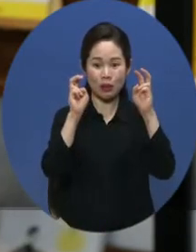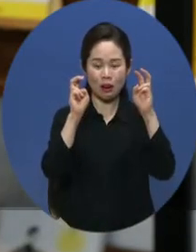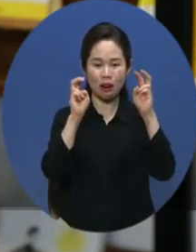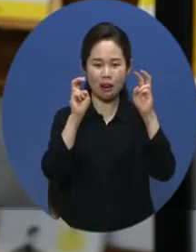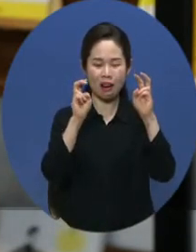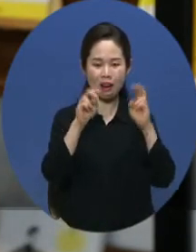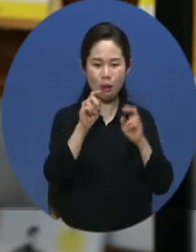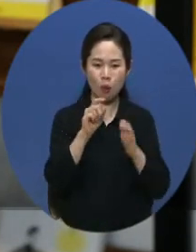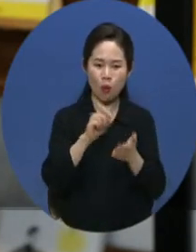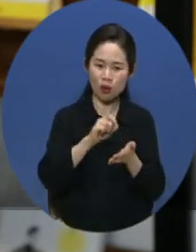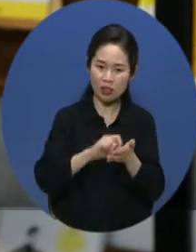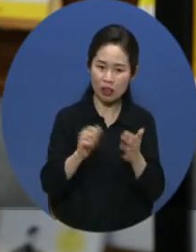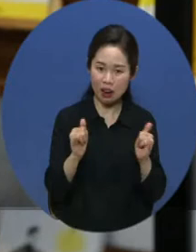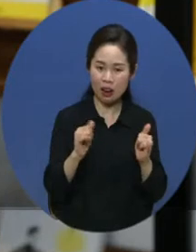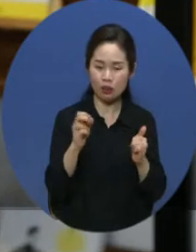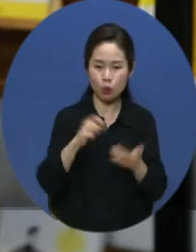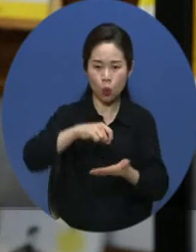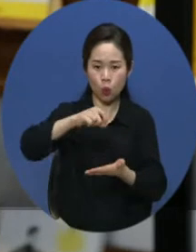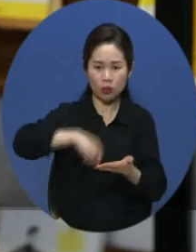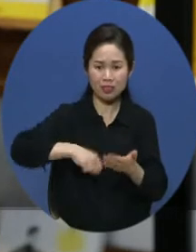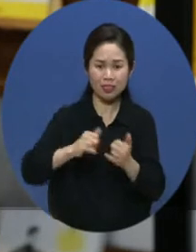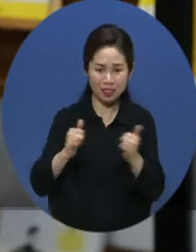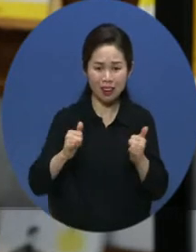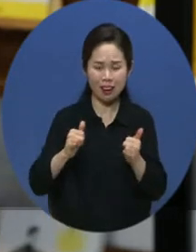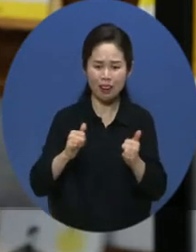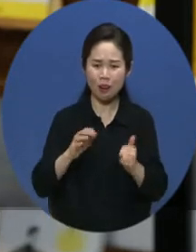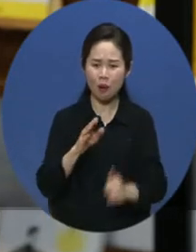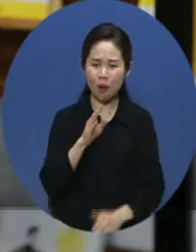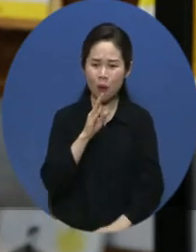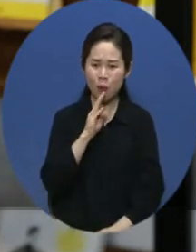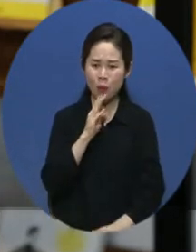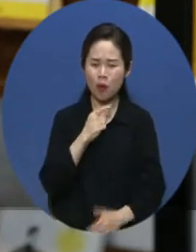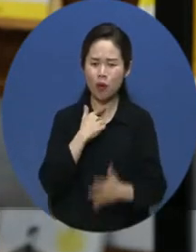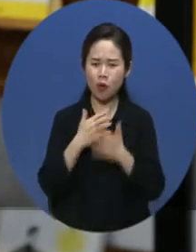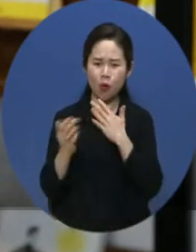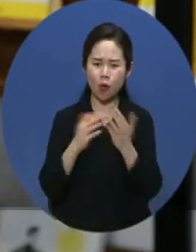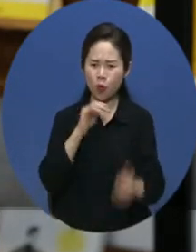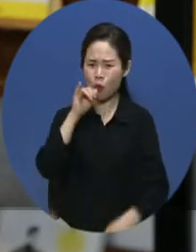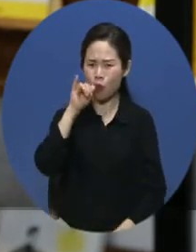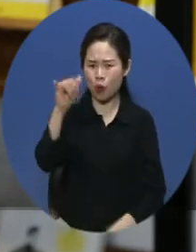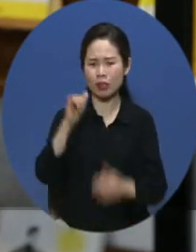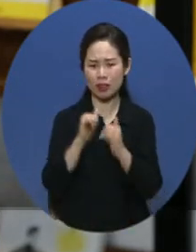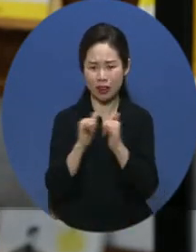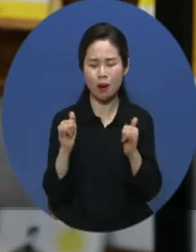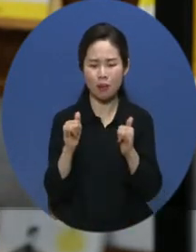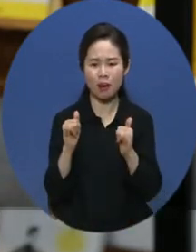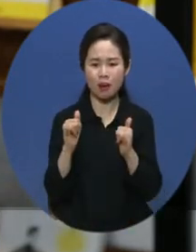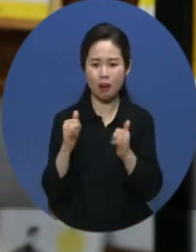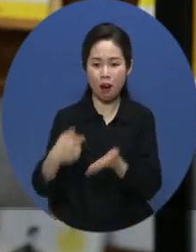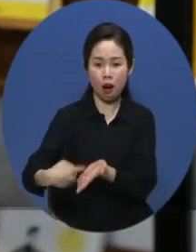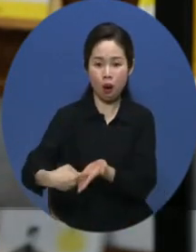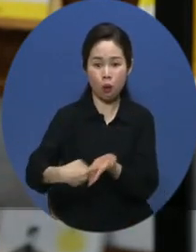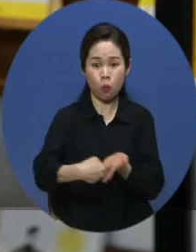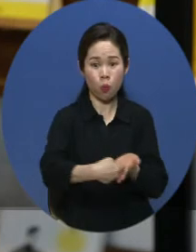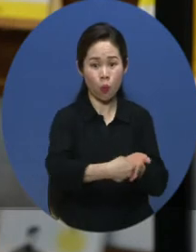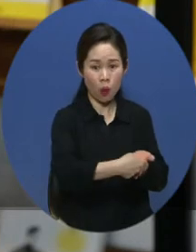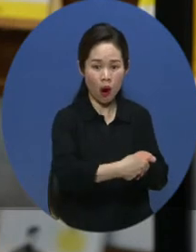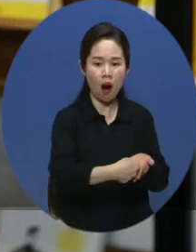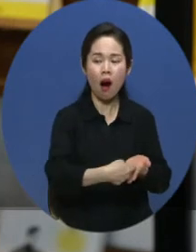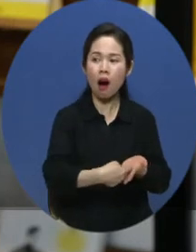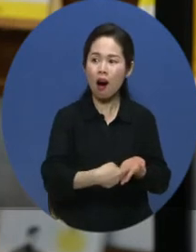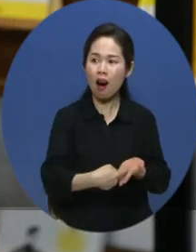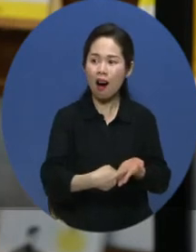작가, 기자 이런 분들 굉장히 어마어마한 분들이 지원을 해주셨어요. 근데 이게 저한테 굉장히 뿌듯했었던